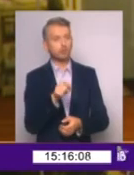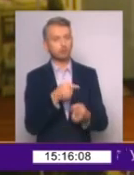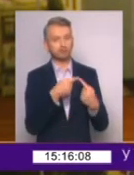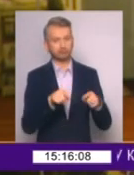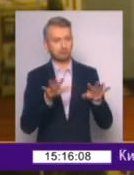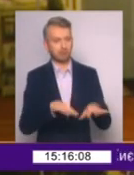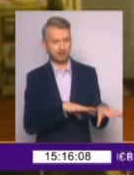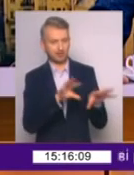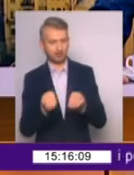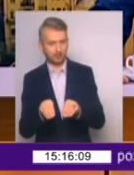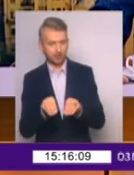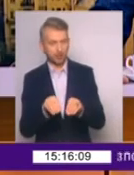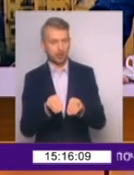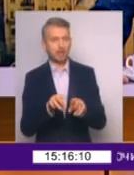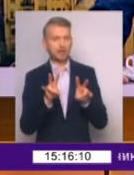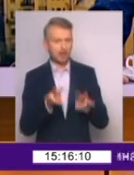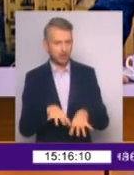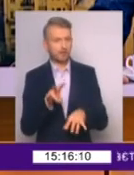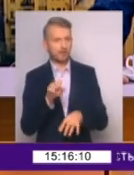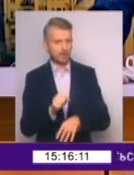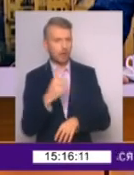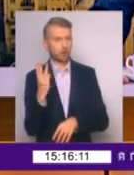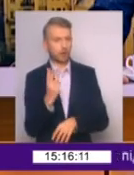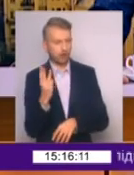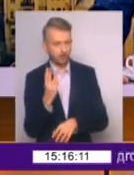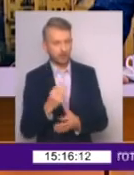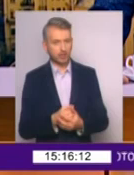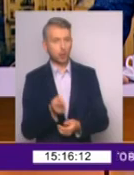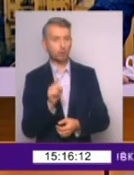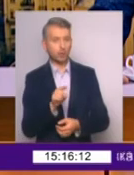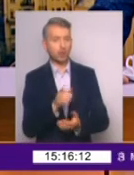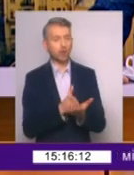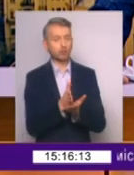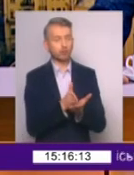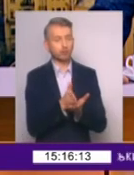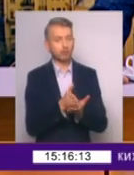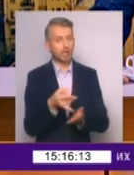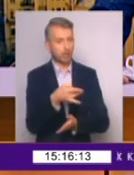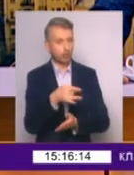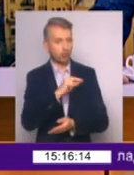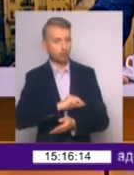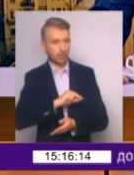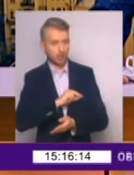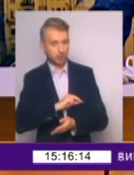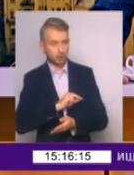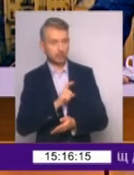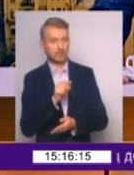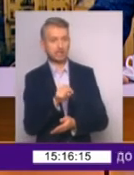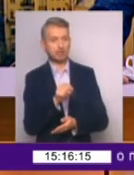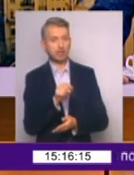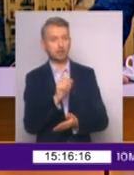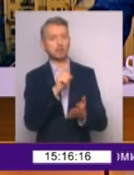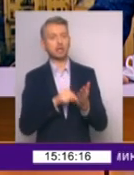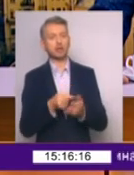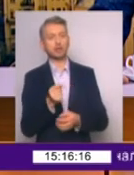і також залишився на Троєщині. Все одно так. Да, тому служби району працюють з ним в частині того,